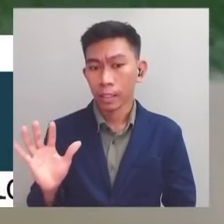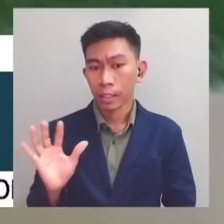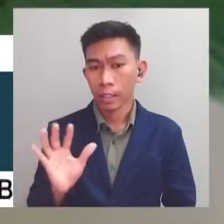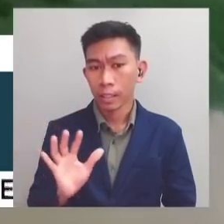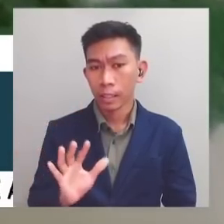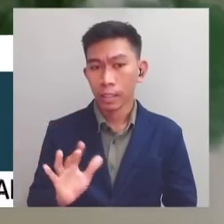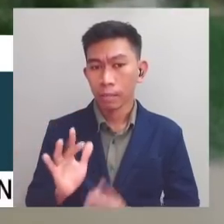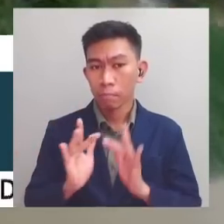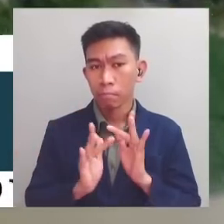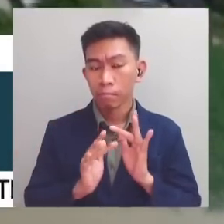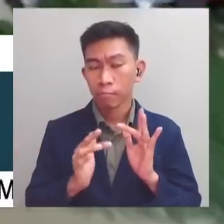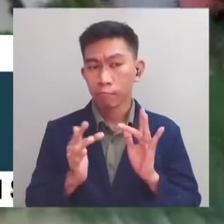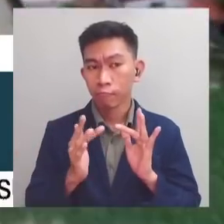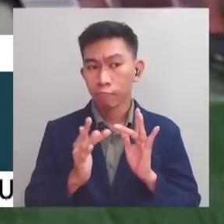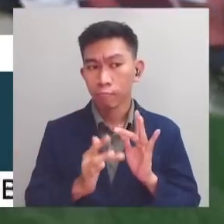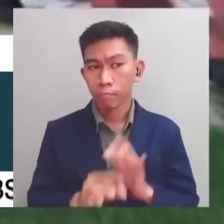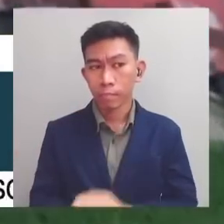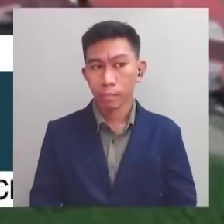Vice Gov?